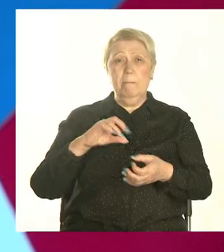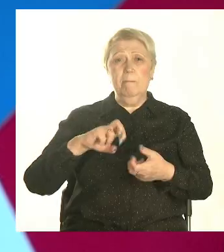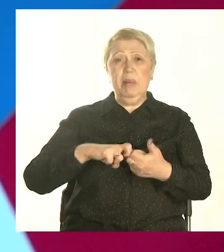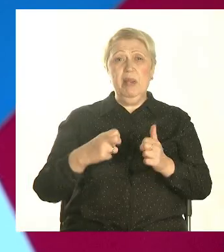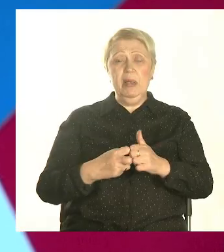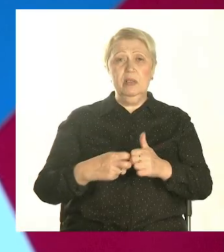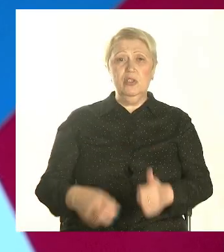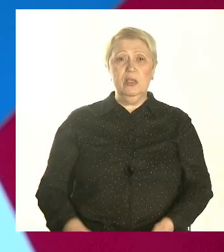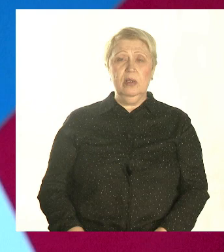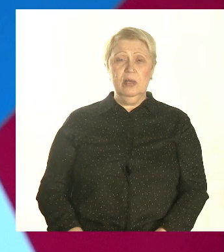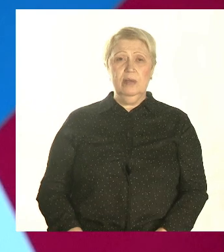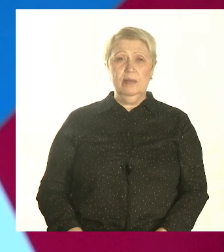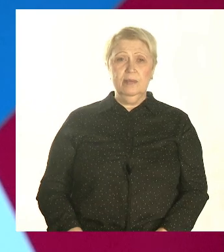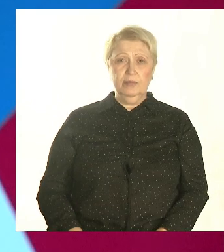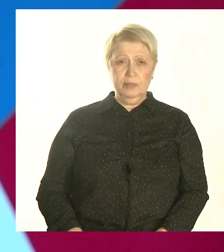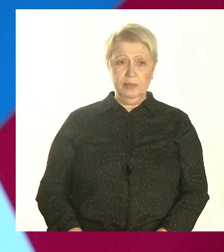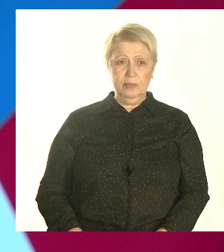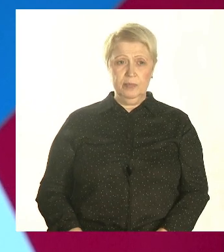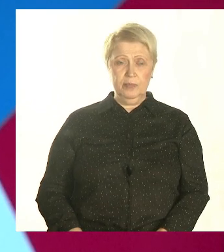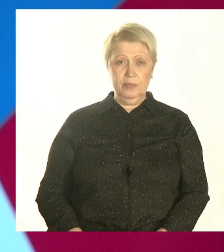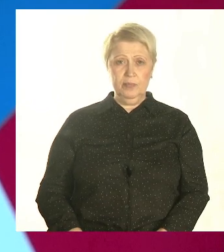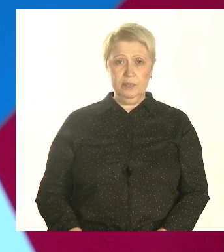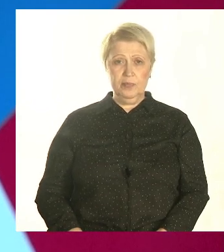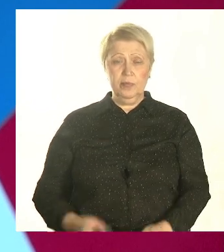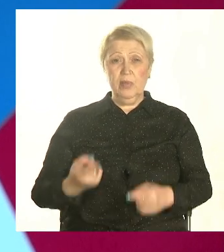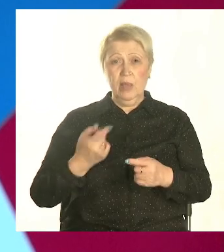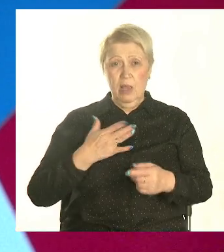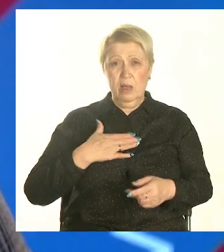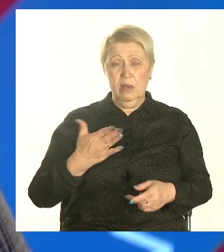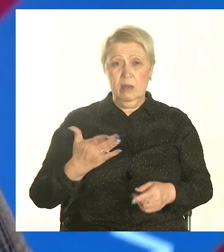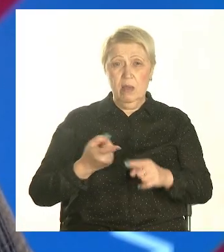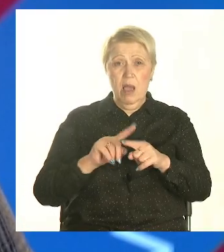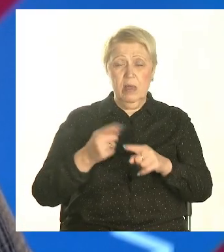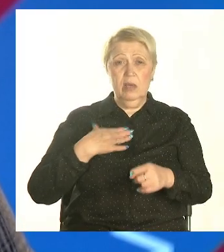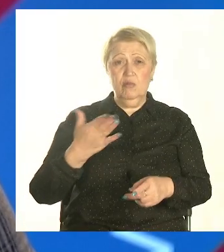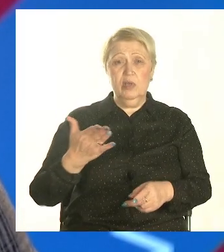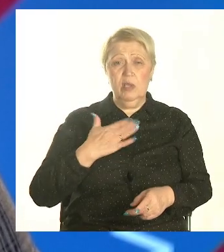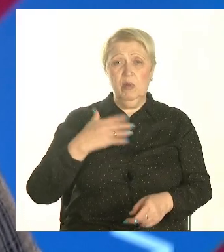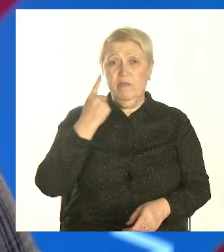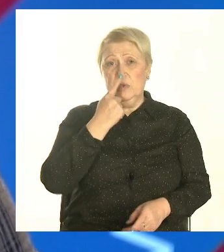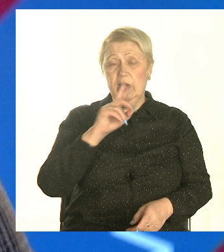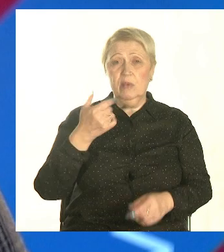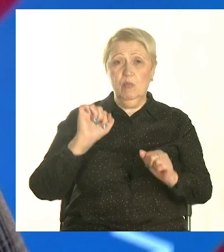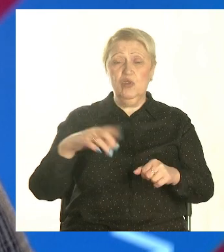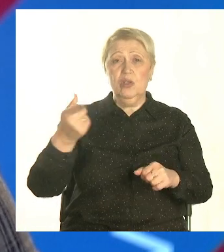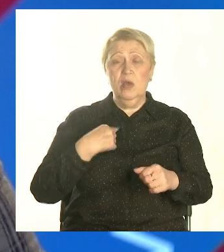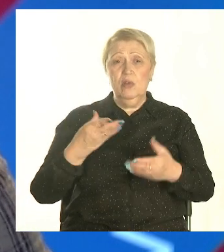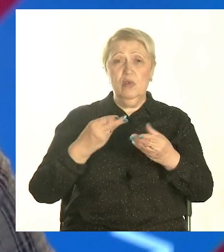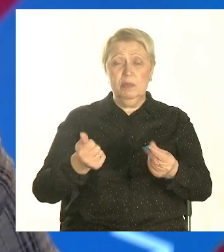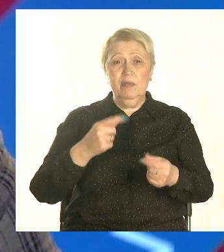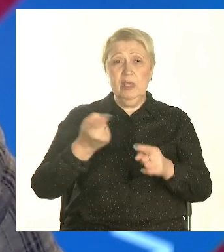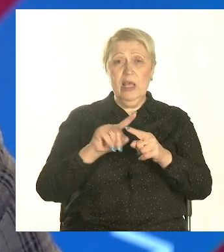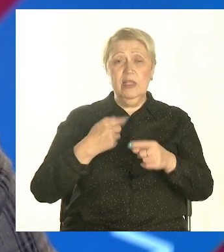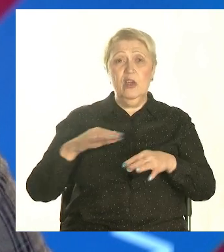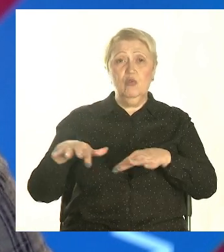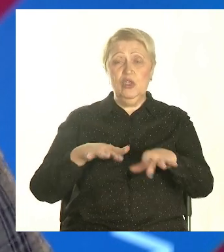И это, на мой взгляд, сможет во многом повлиять сейчас на состояние решения проблем, потому что мы